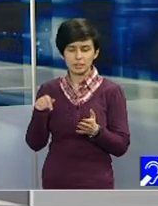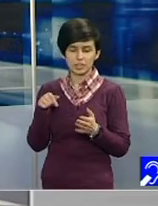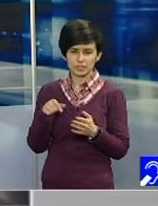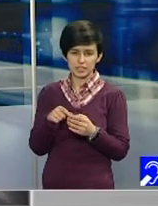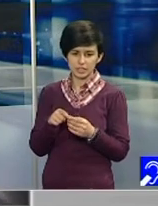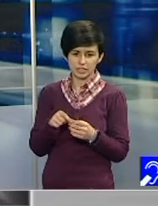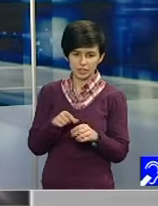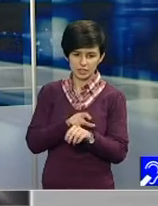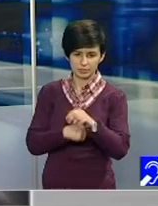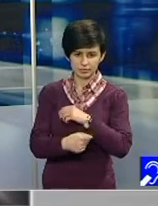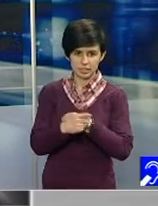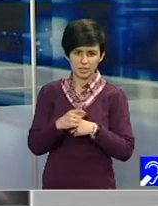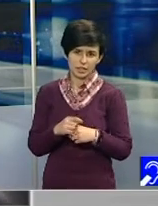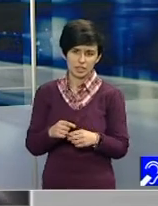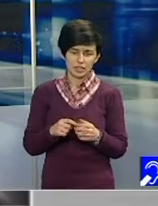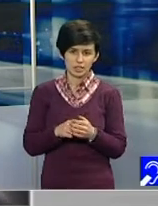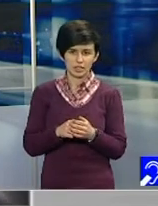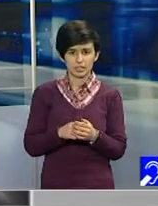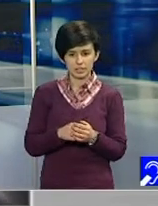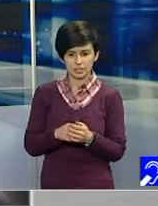bandanele pot fi comandate